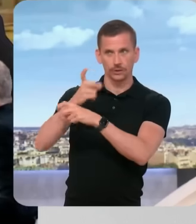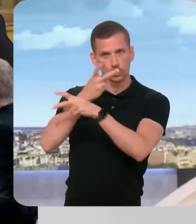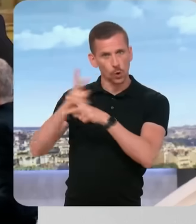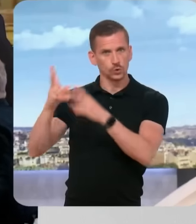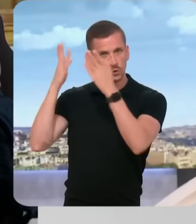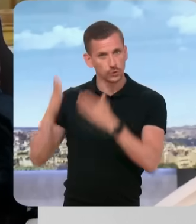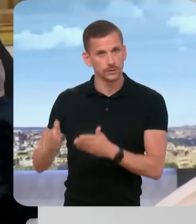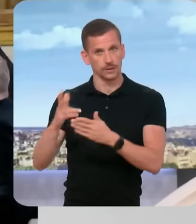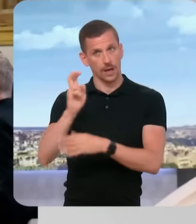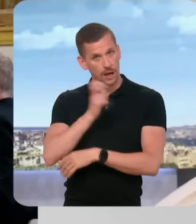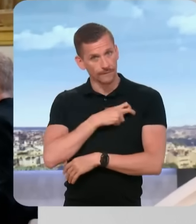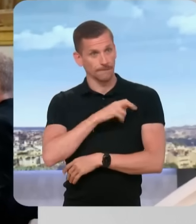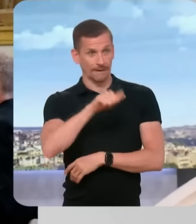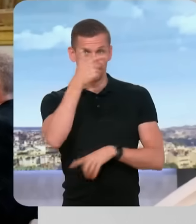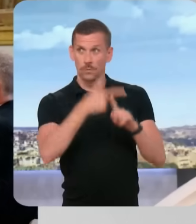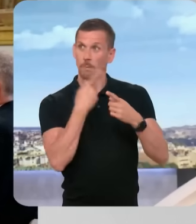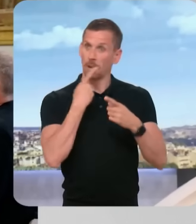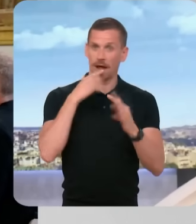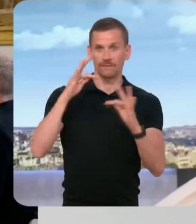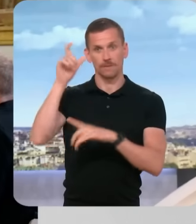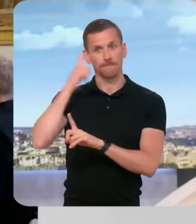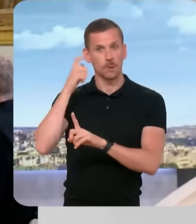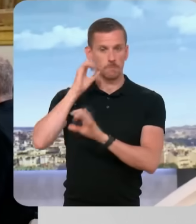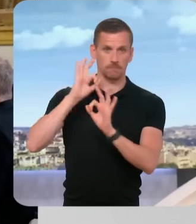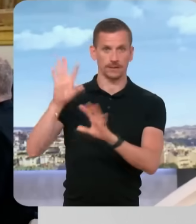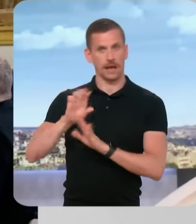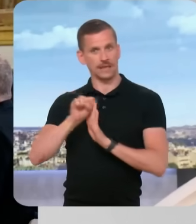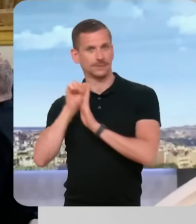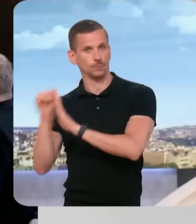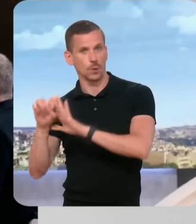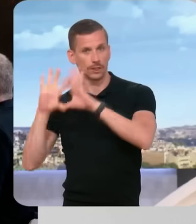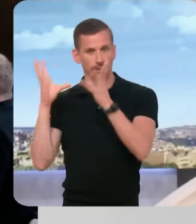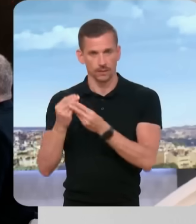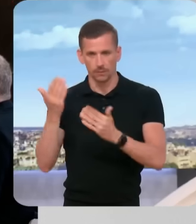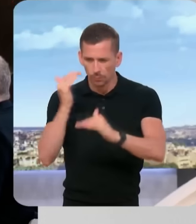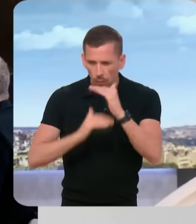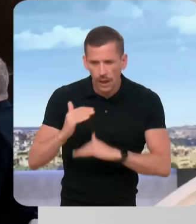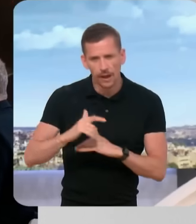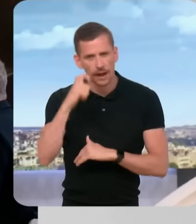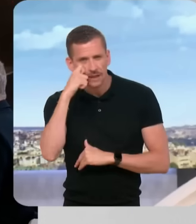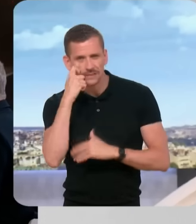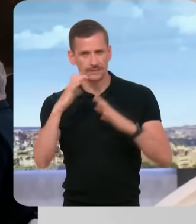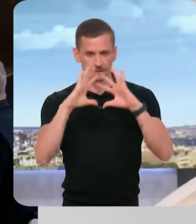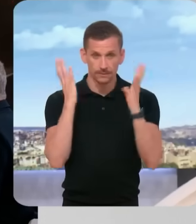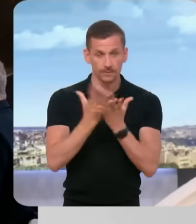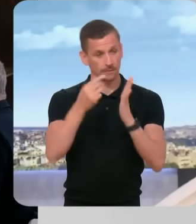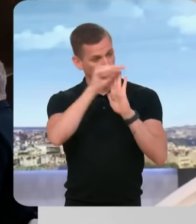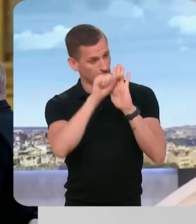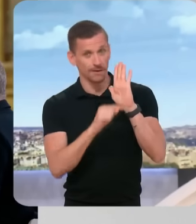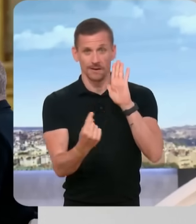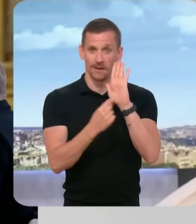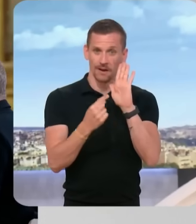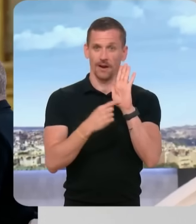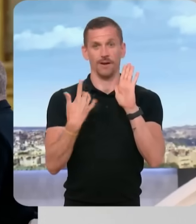fois en France, gouverne par les urnes avec un programme raciste dont je vous rappelle que la première mesure,